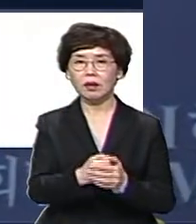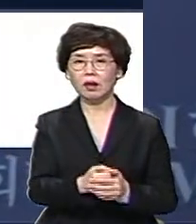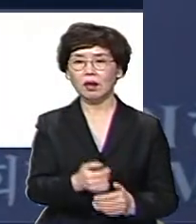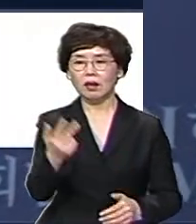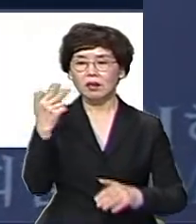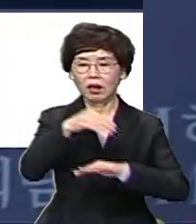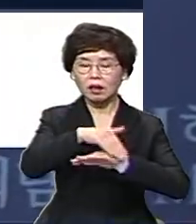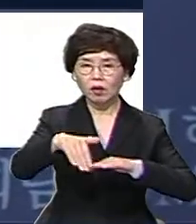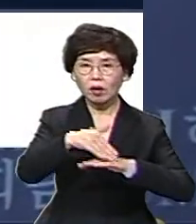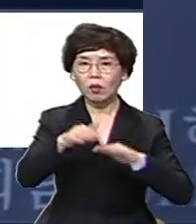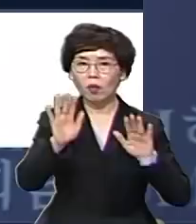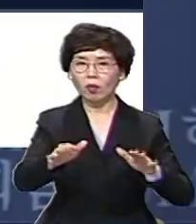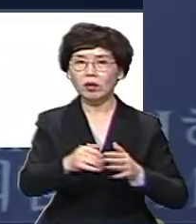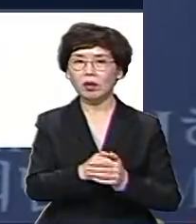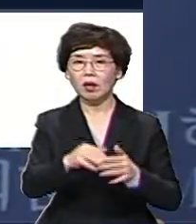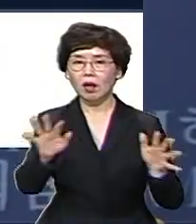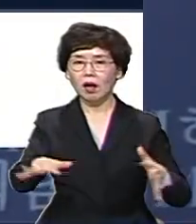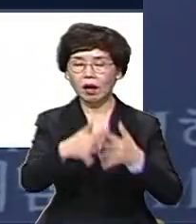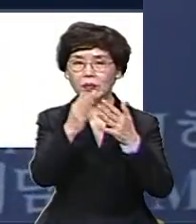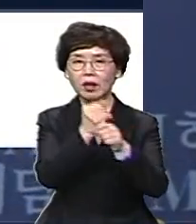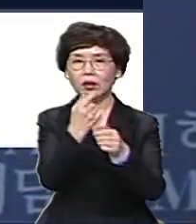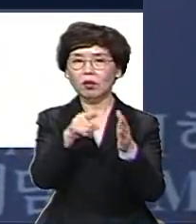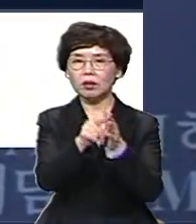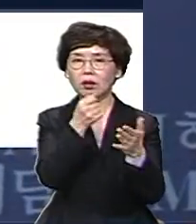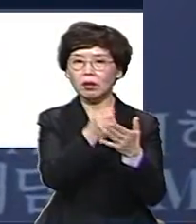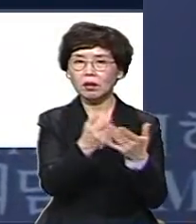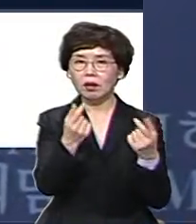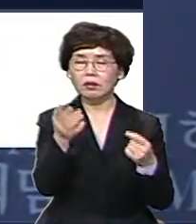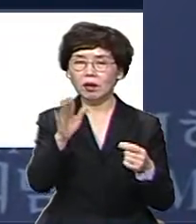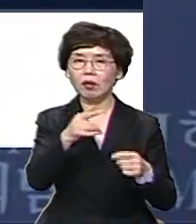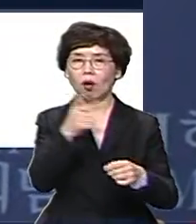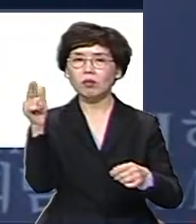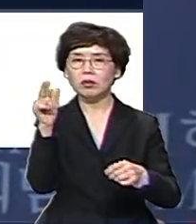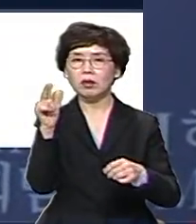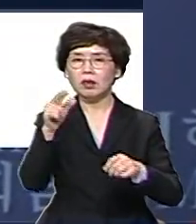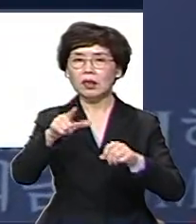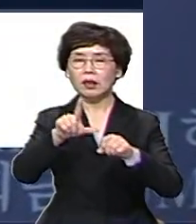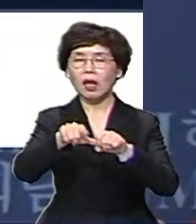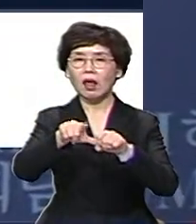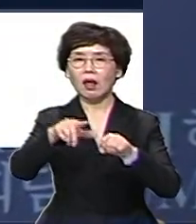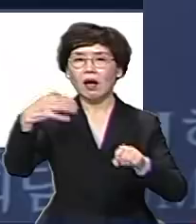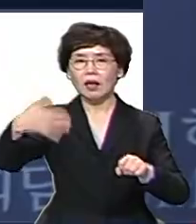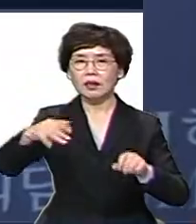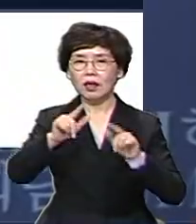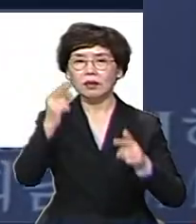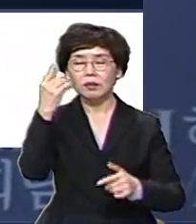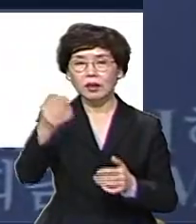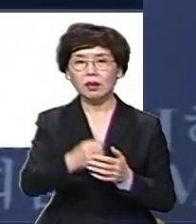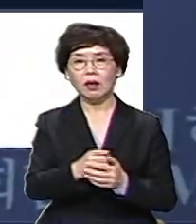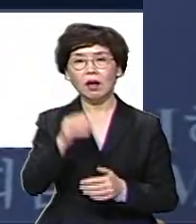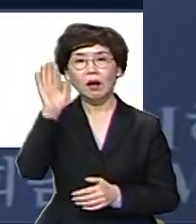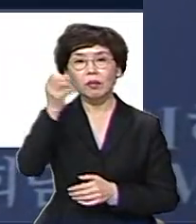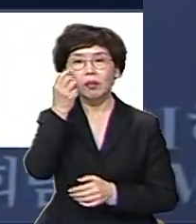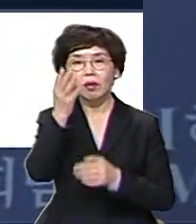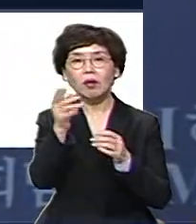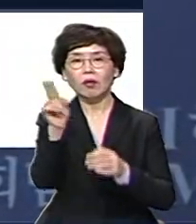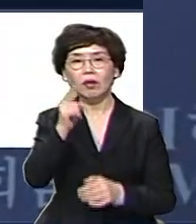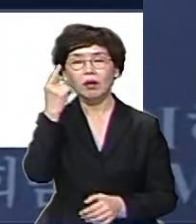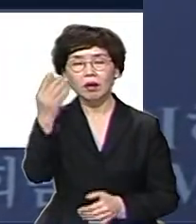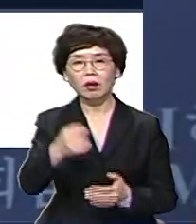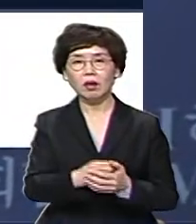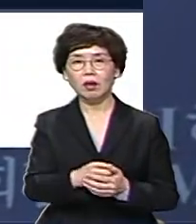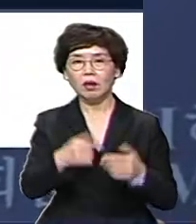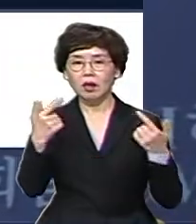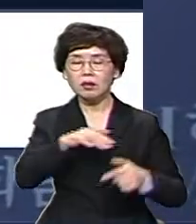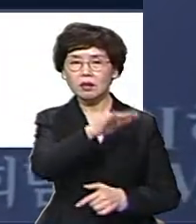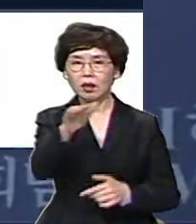정상회담을 이번에 했던 것이 시기상조였다고 생각하지 않습니까? 지난주에 계획도 세웠고 또 오늘 합의에 이르기로 결정을 했던 것